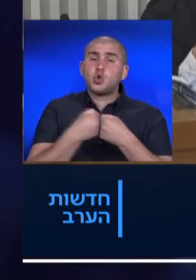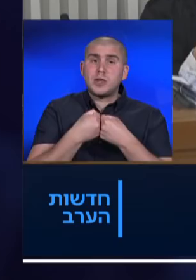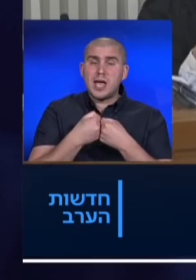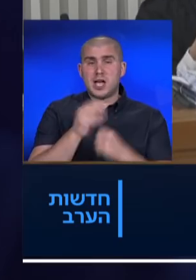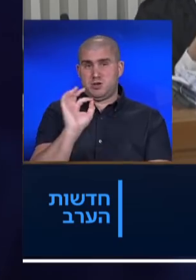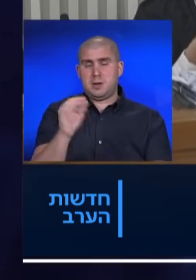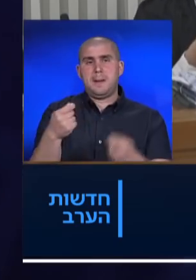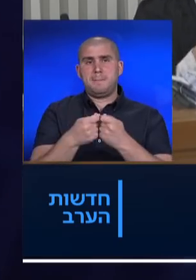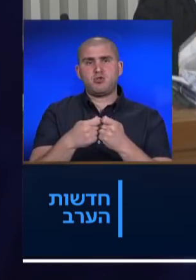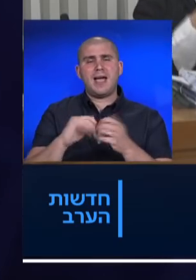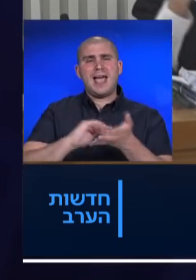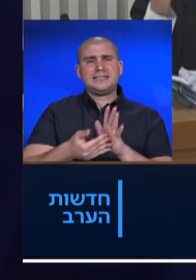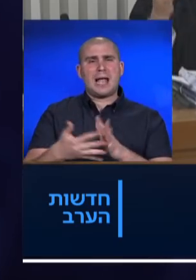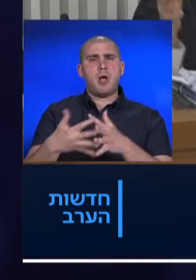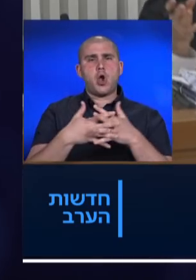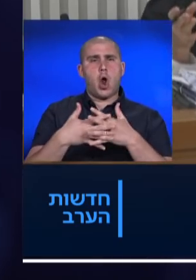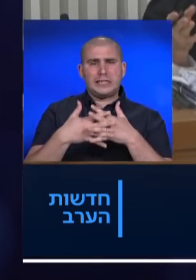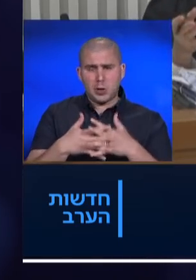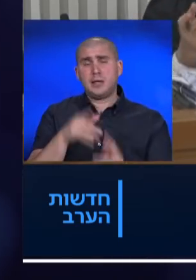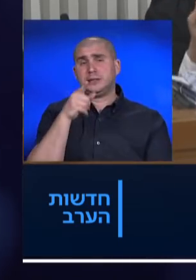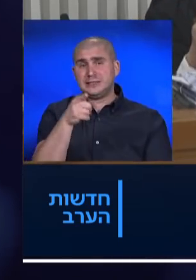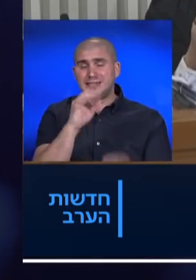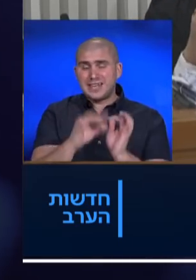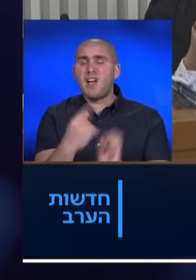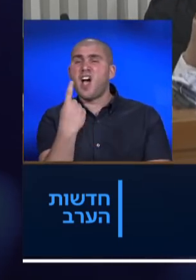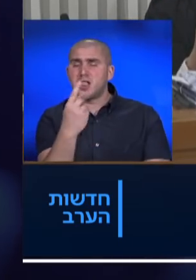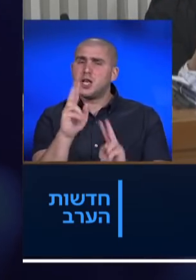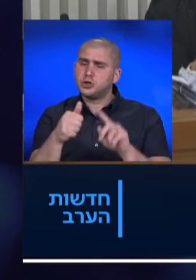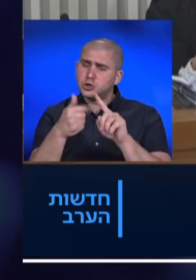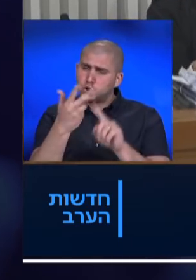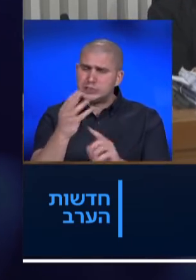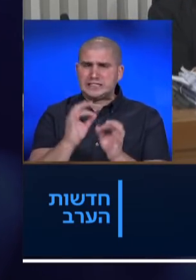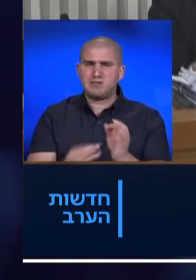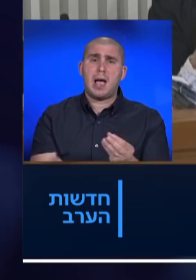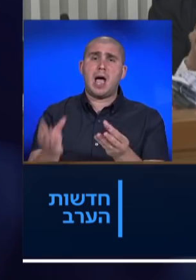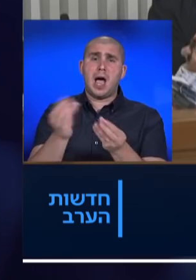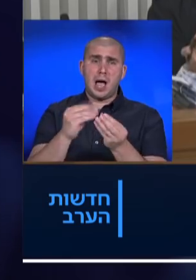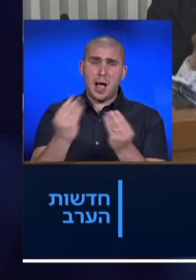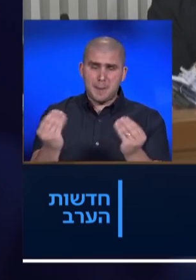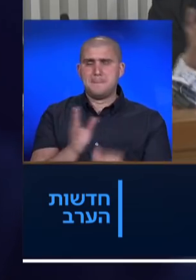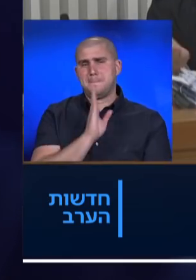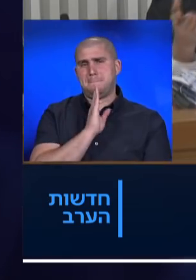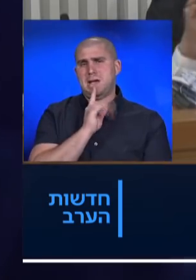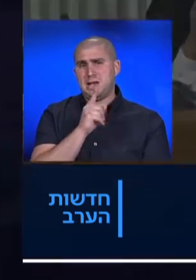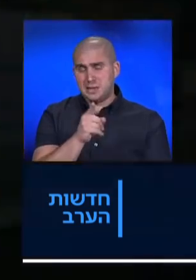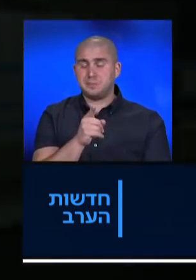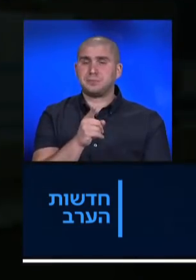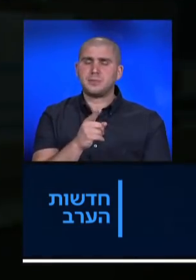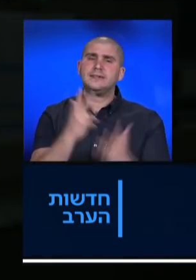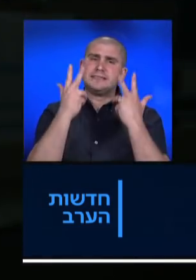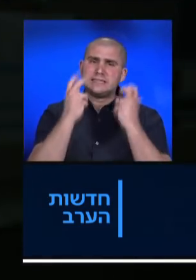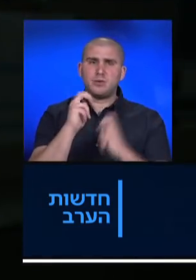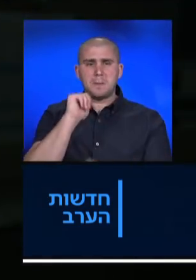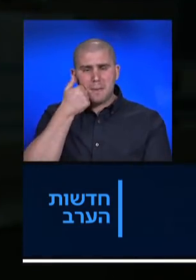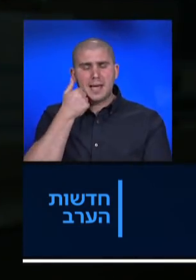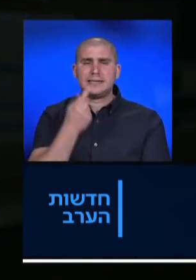ההסכם הקואליציוני, וזה רק סעיף אחד, יש סעיפים נוספים שנחשבים בעייתיים, ובהחלט צפוי להיות דיון סוער גם